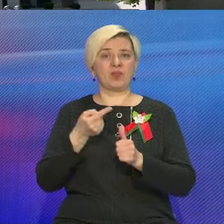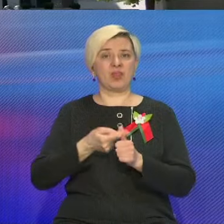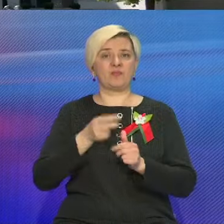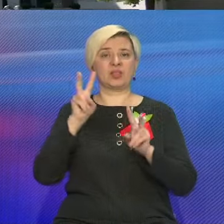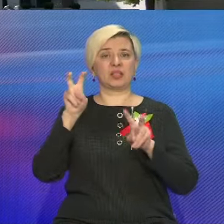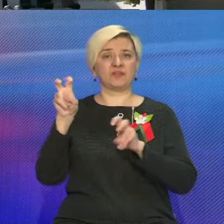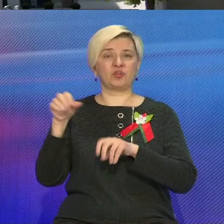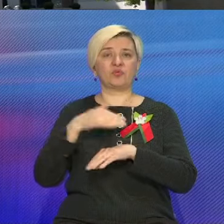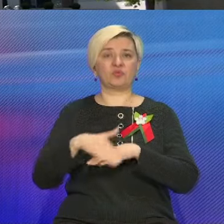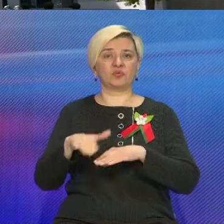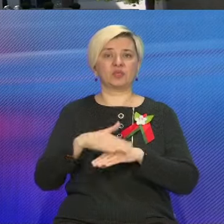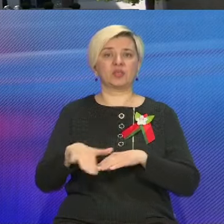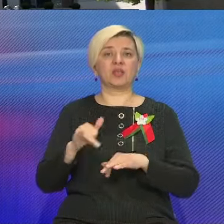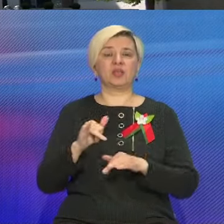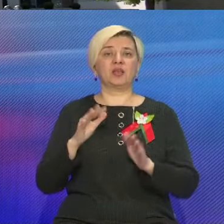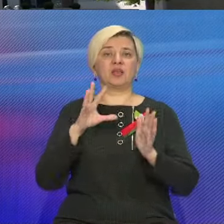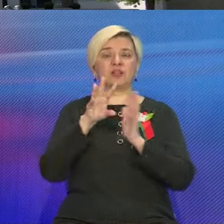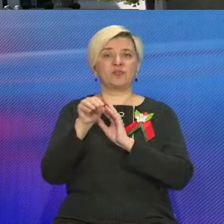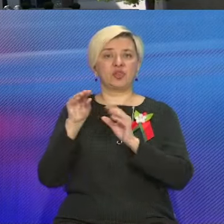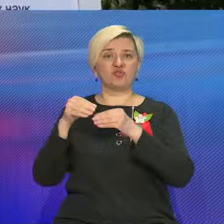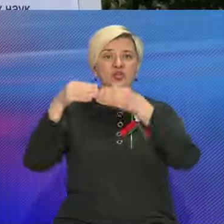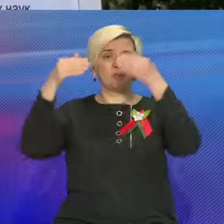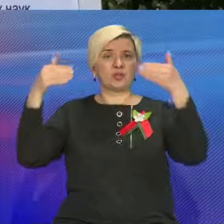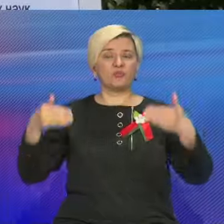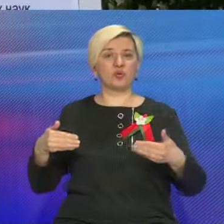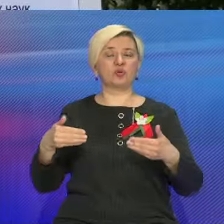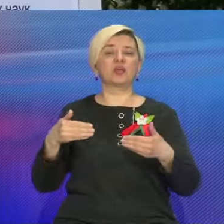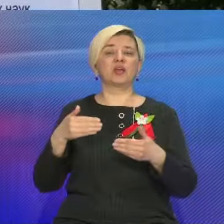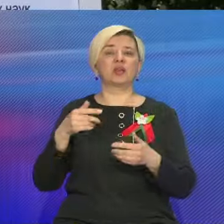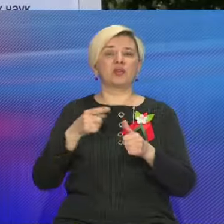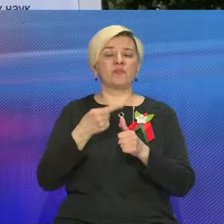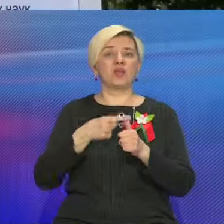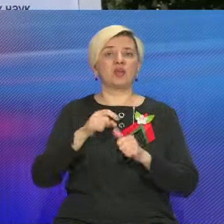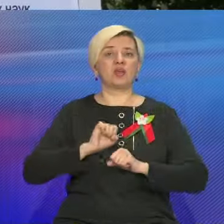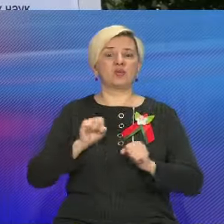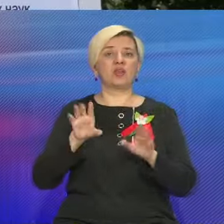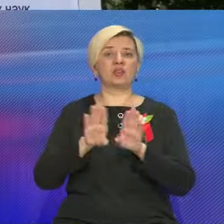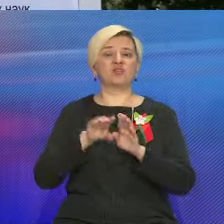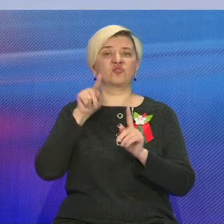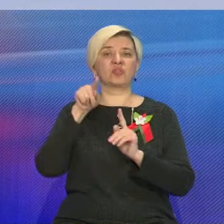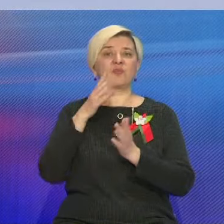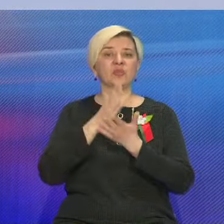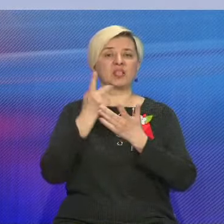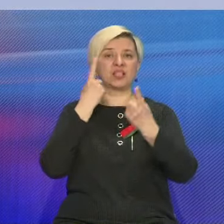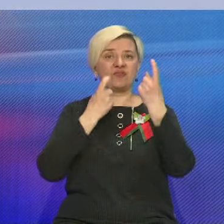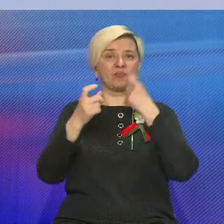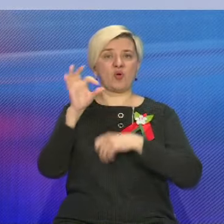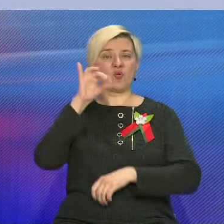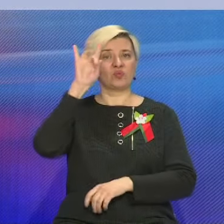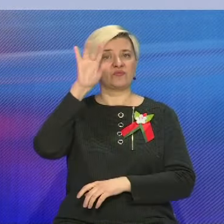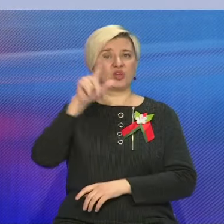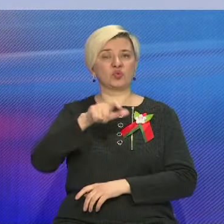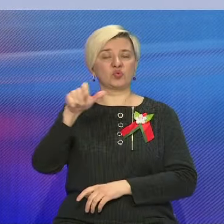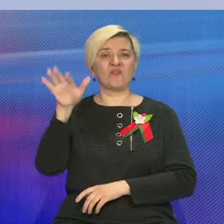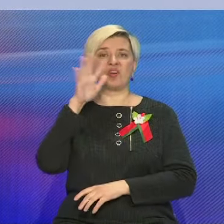размещены 12 билбордов именем героя. На их, акрамя портретов, информация про ведомых людей часов Великой Айчынной и